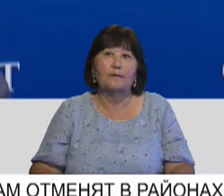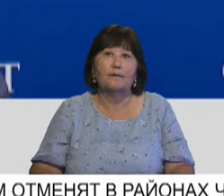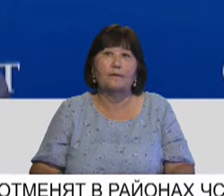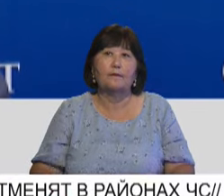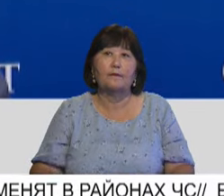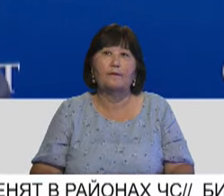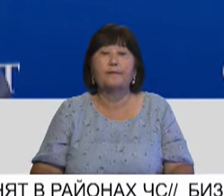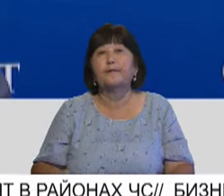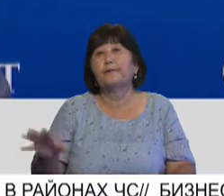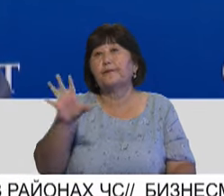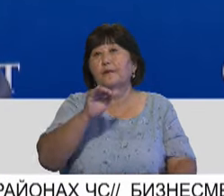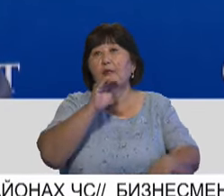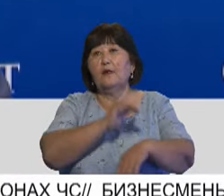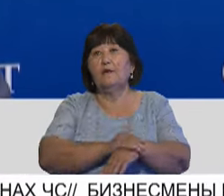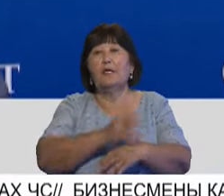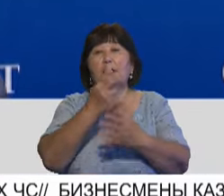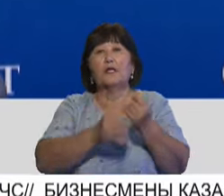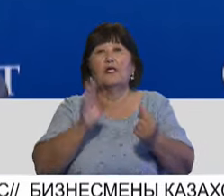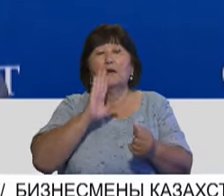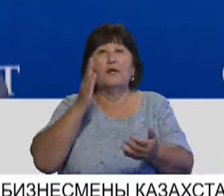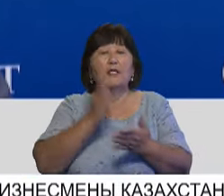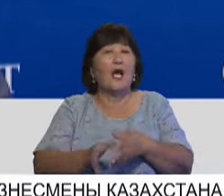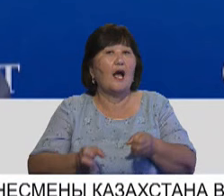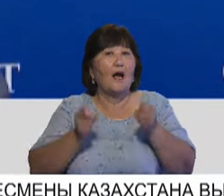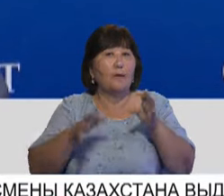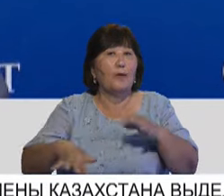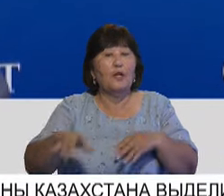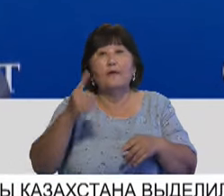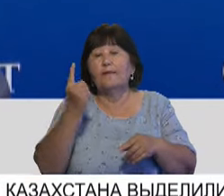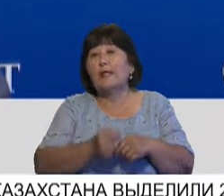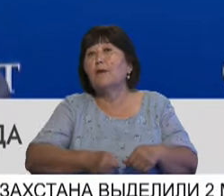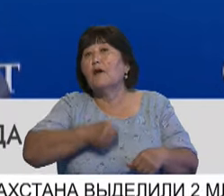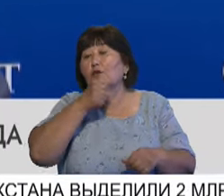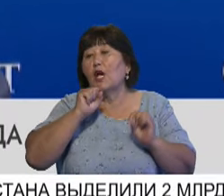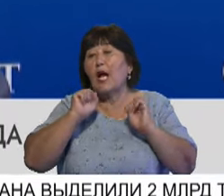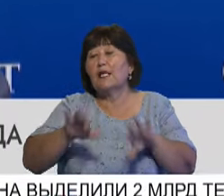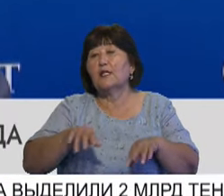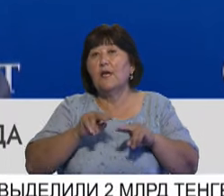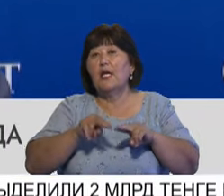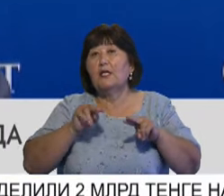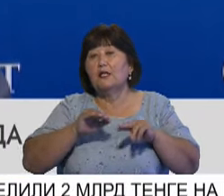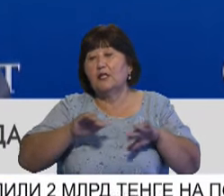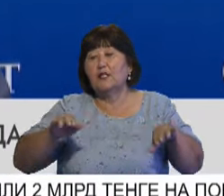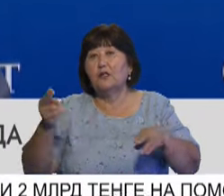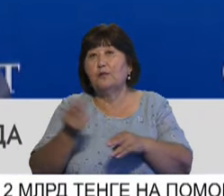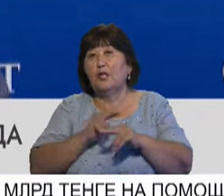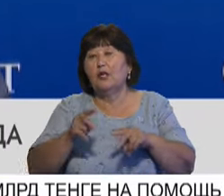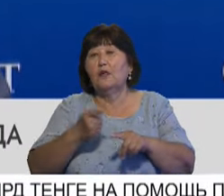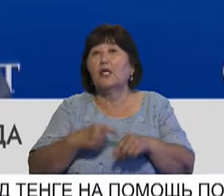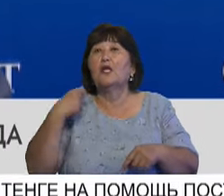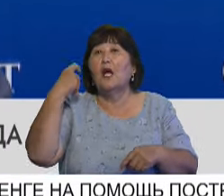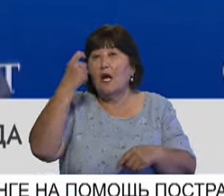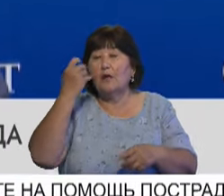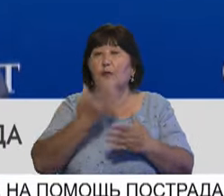МЧС все факты гибели на воде произошли на опасных участках во-первых взрослые оставляют детей без присмотра вовторых